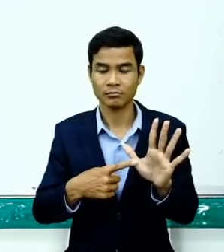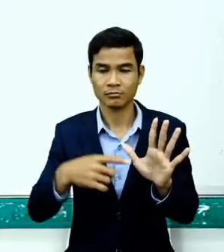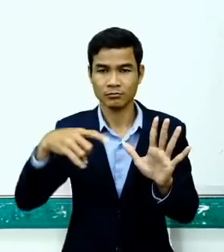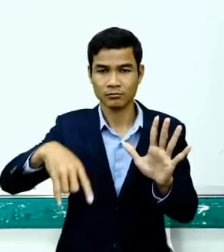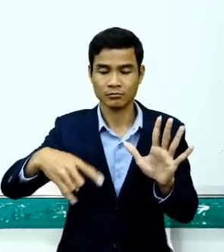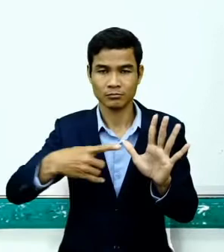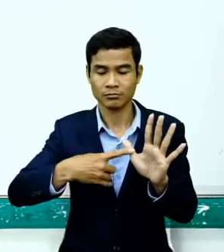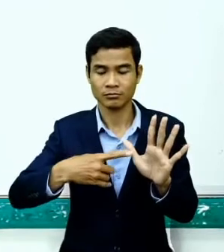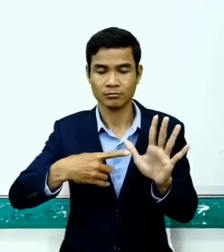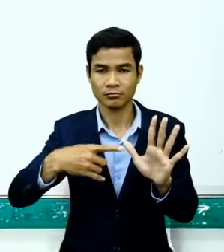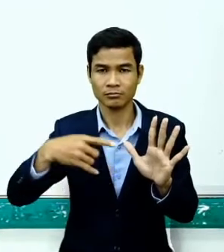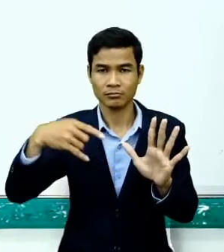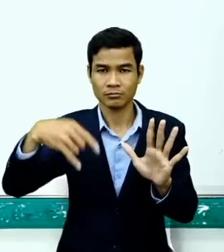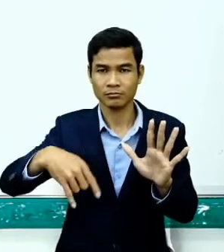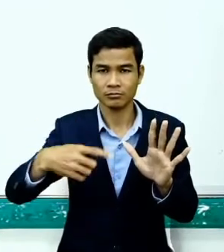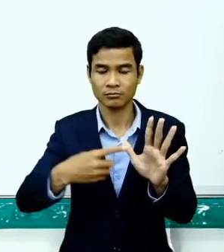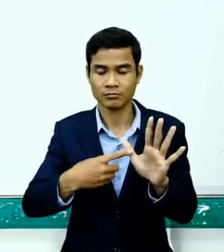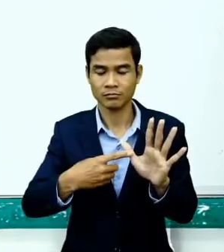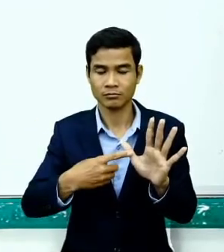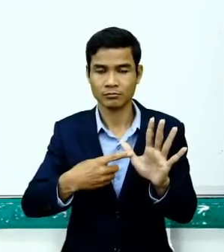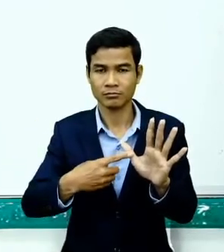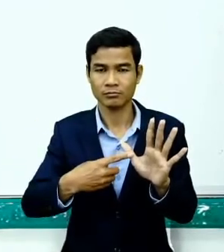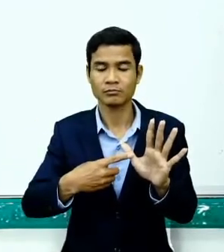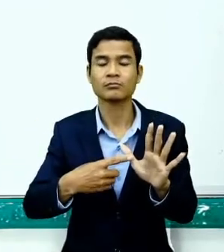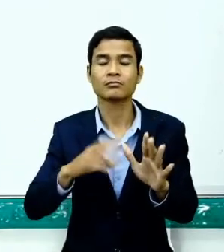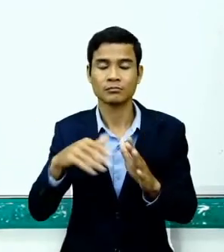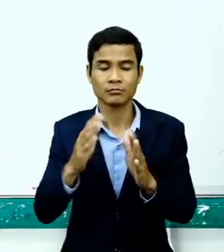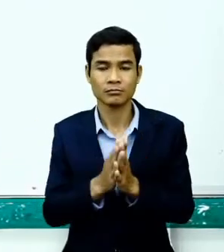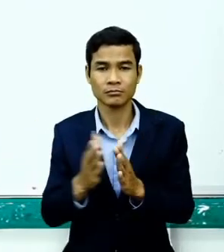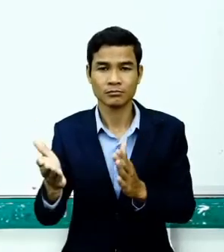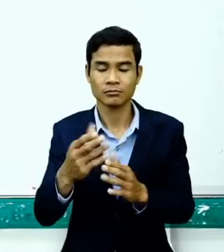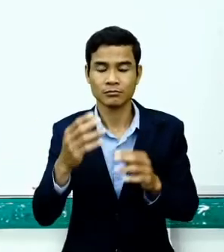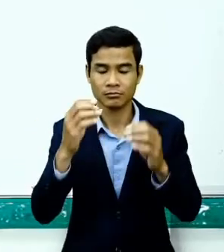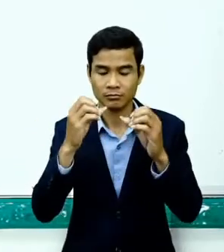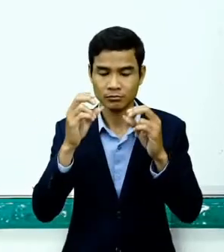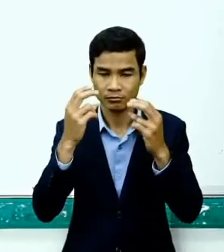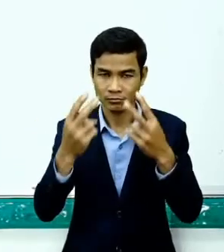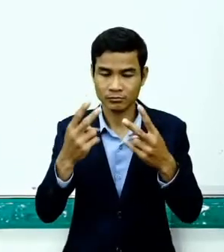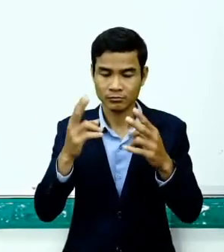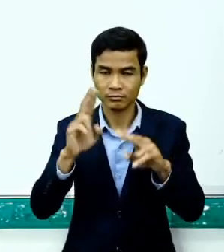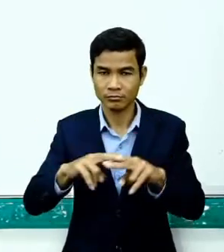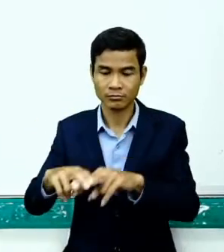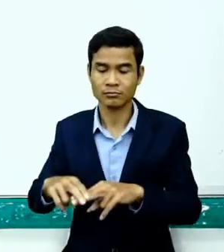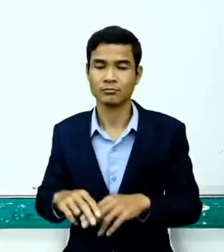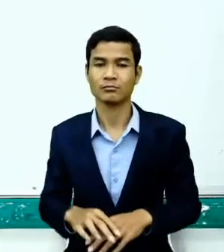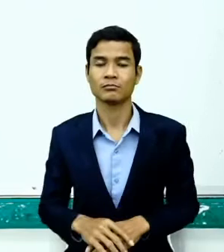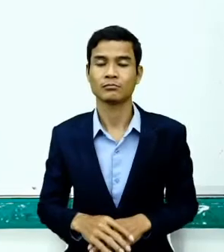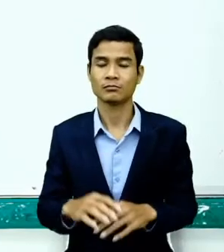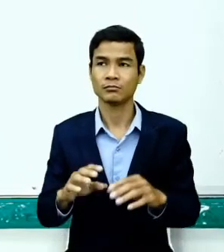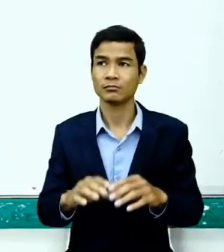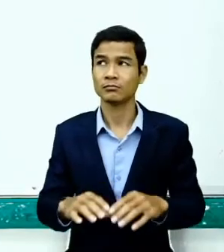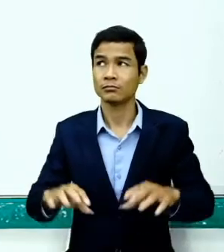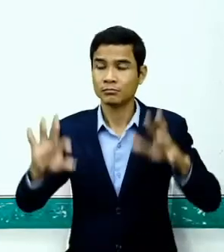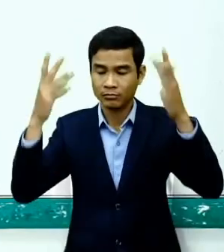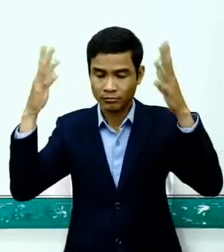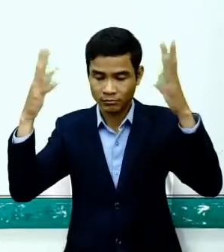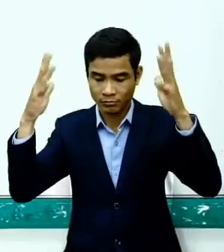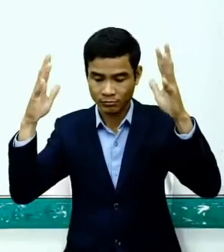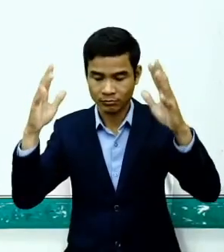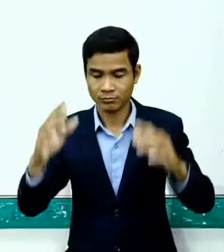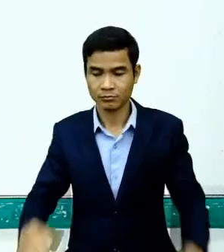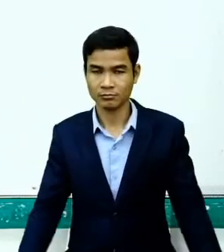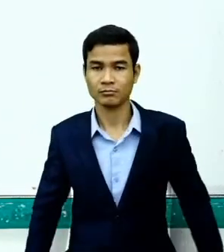ណេណេចាអរគុណកូនកូនបាក់ភ្នែកហើយអង្គុយចោលើកដៃឡើងលើអបអស